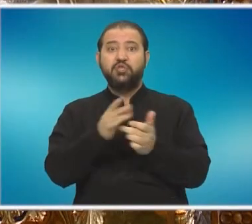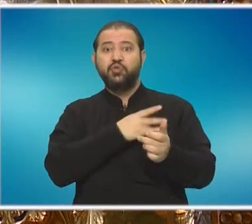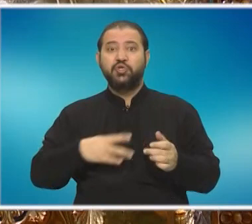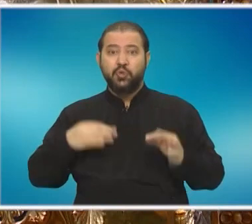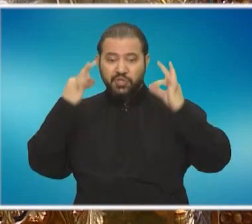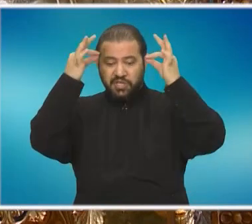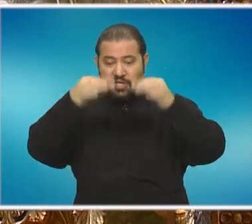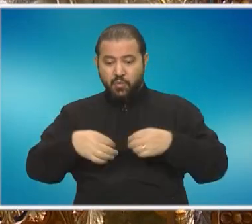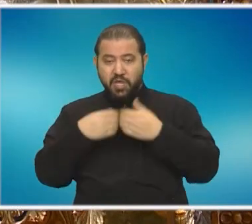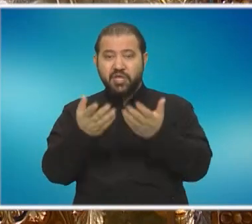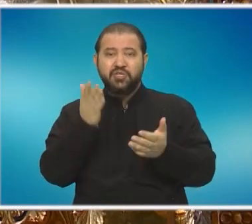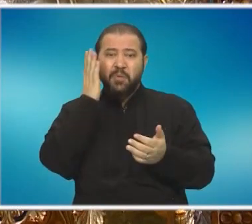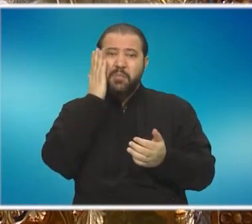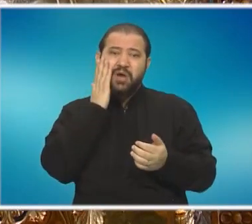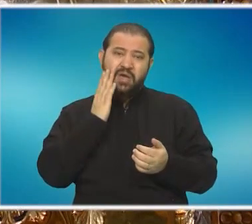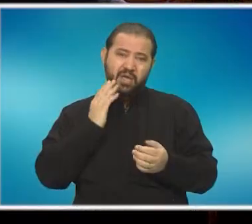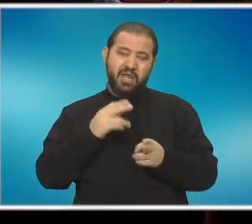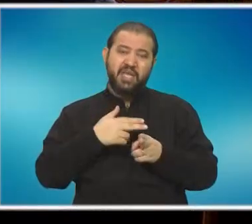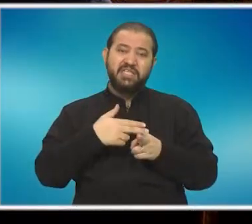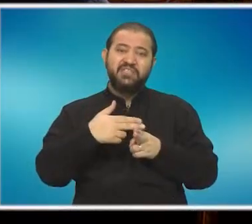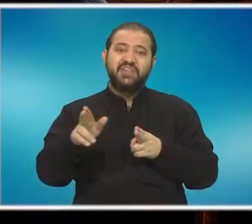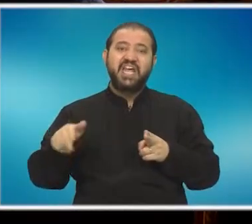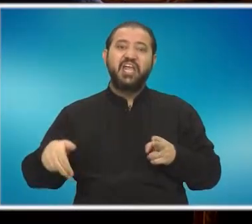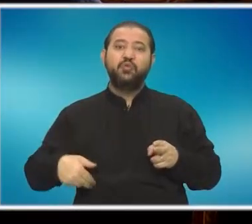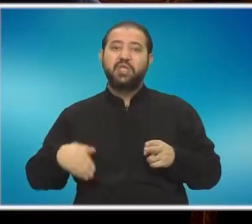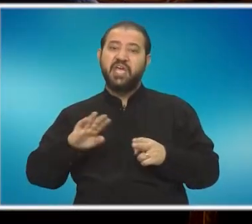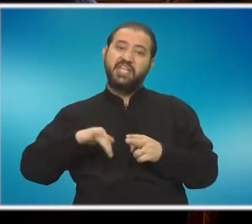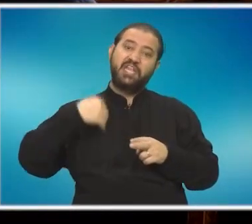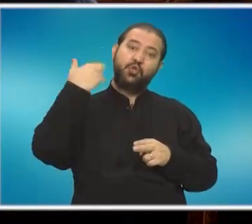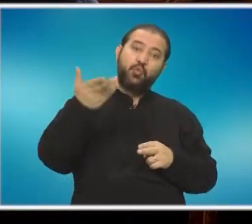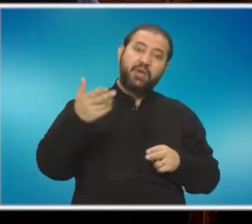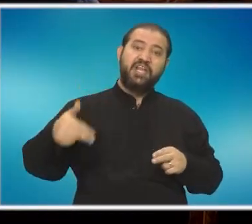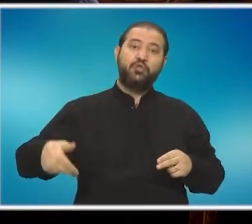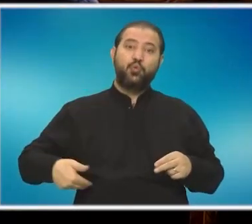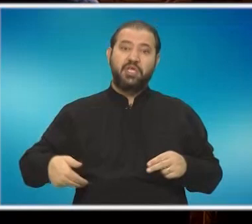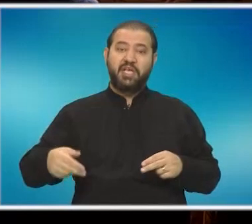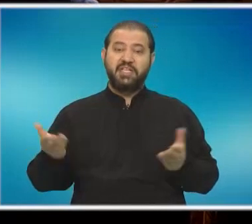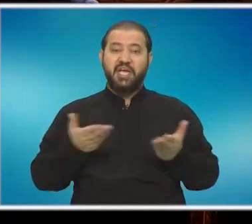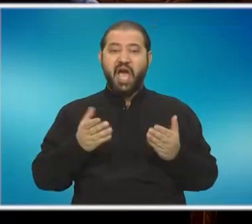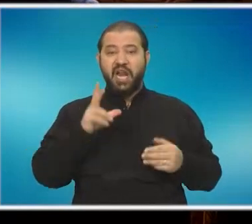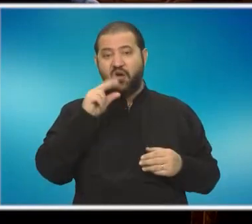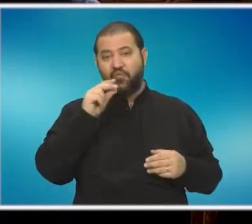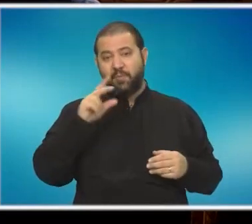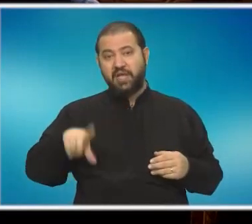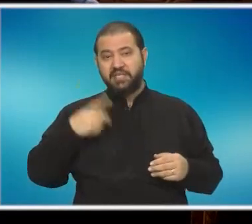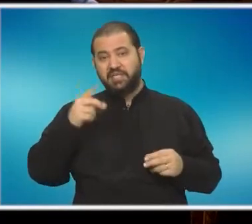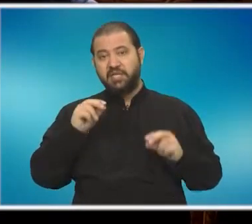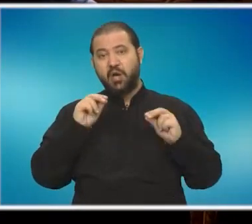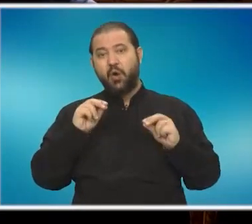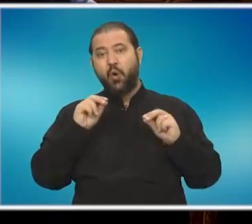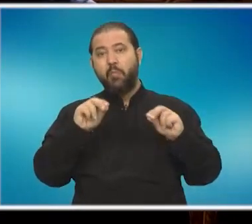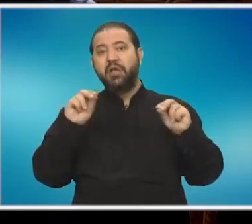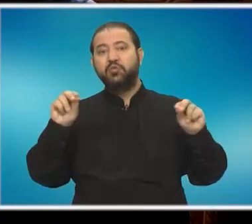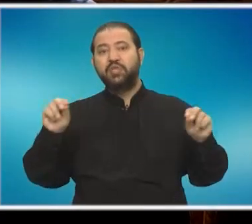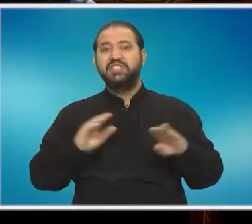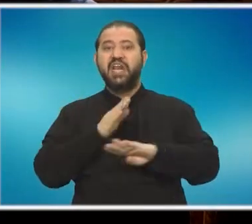aduce stropul de alinare. Liturghia după liturghie de care vorbeați este o